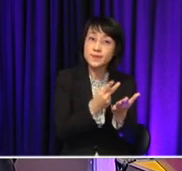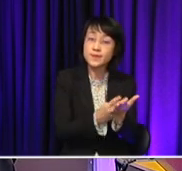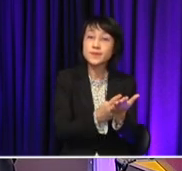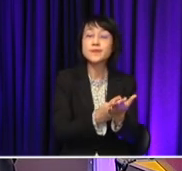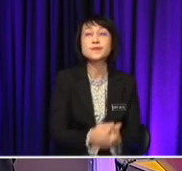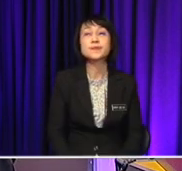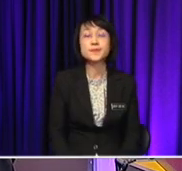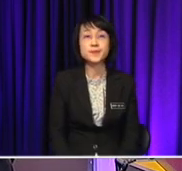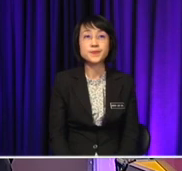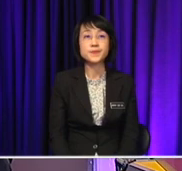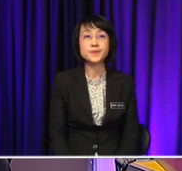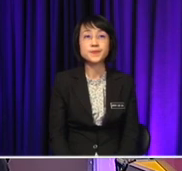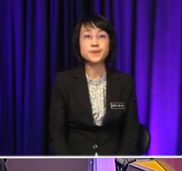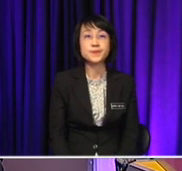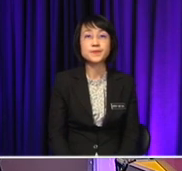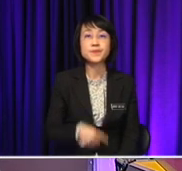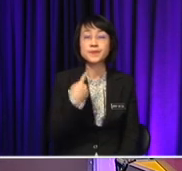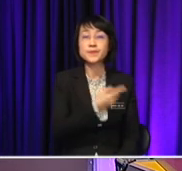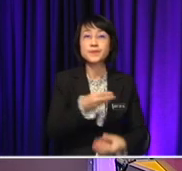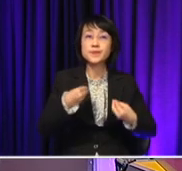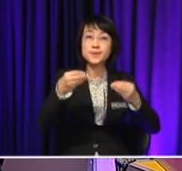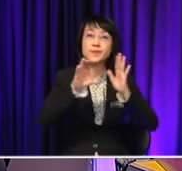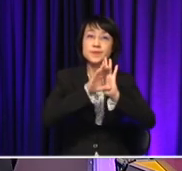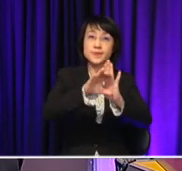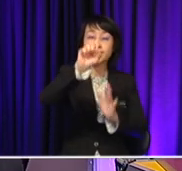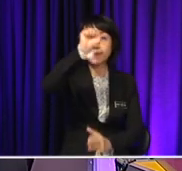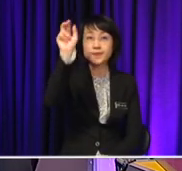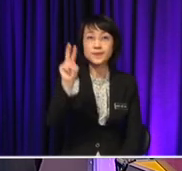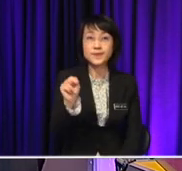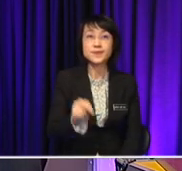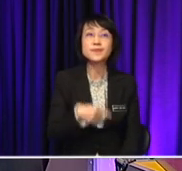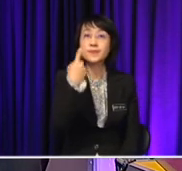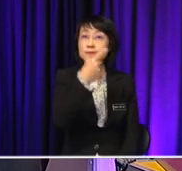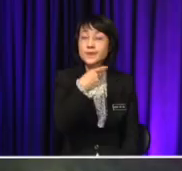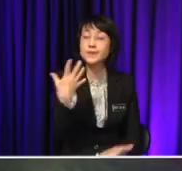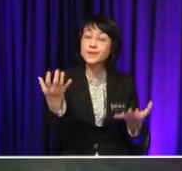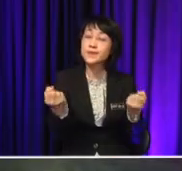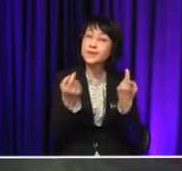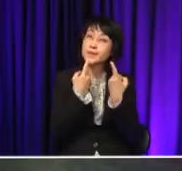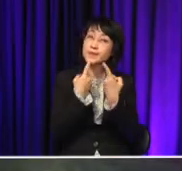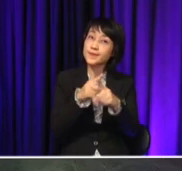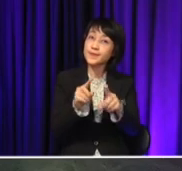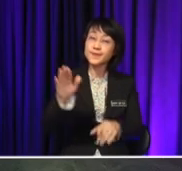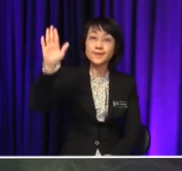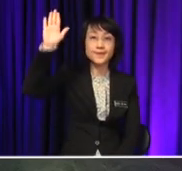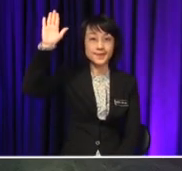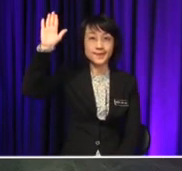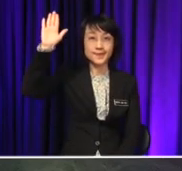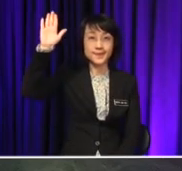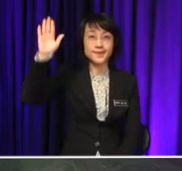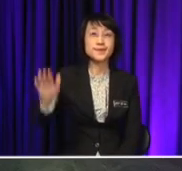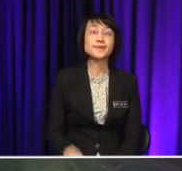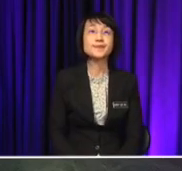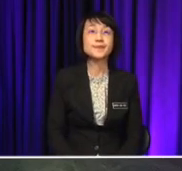jadi kita bagi contoh soalnya Siapa yang na jawab soal ini ya angkat tangan